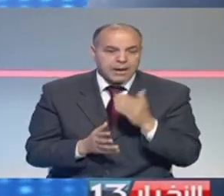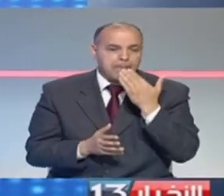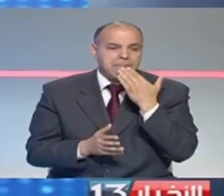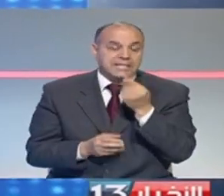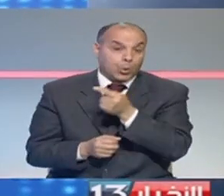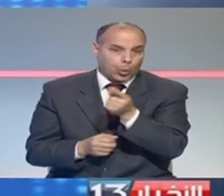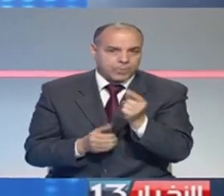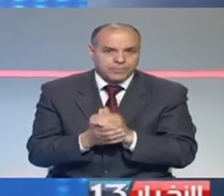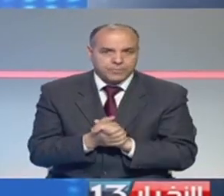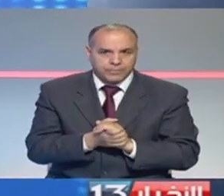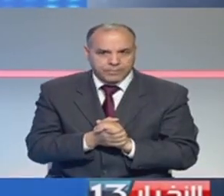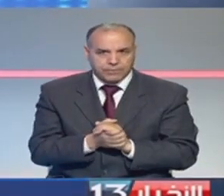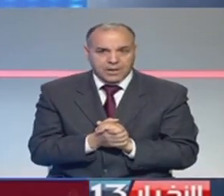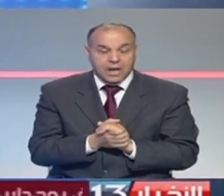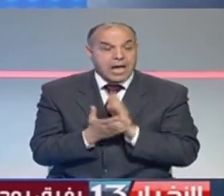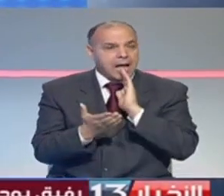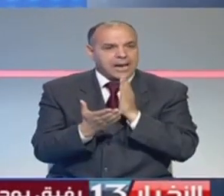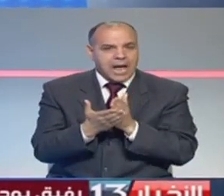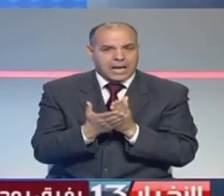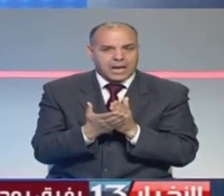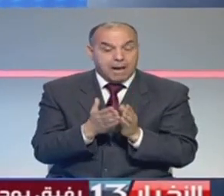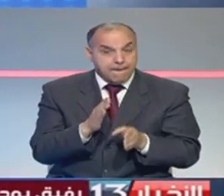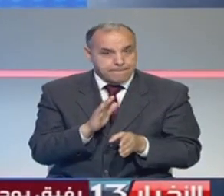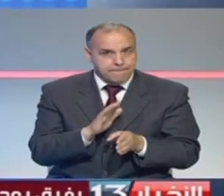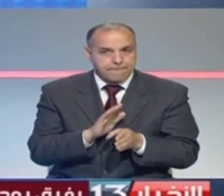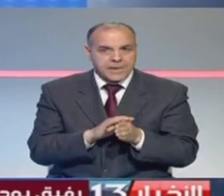بارك الله فيك. هو الحقيقة منذ